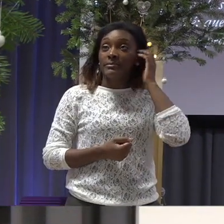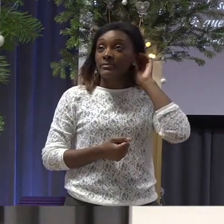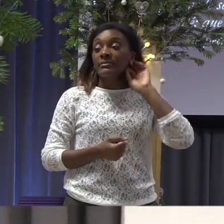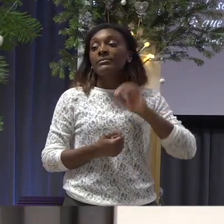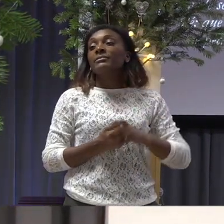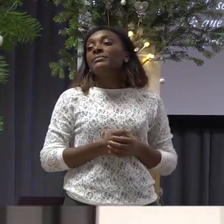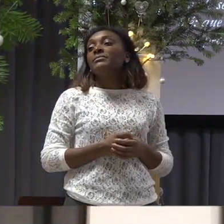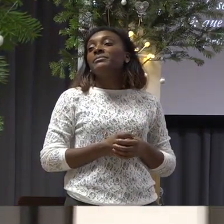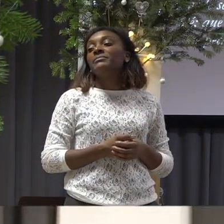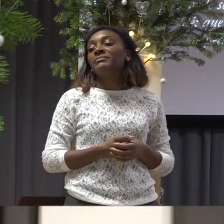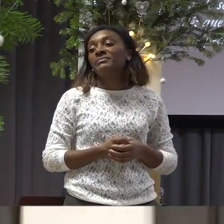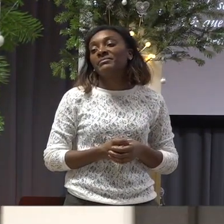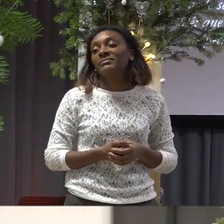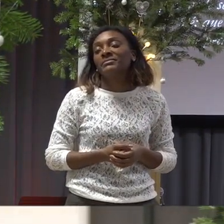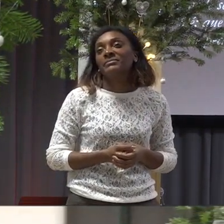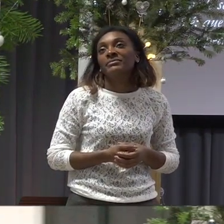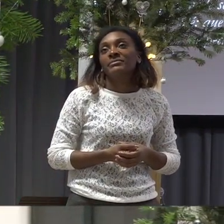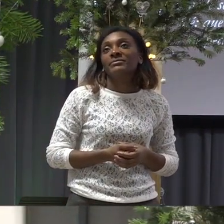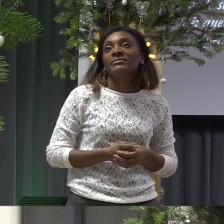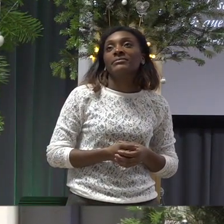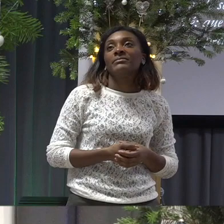Vous êtes compliqué. Hein?